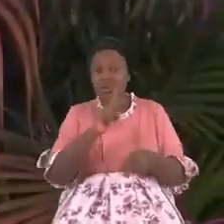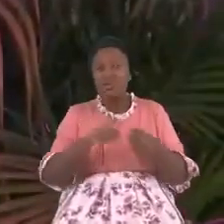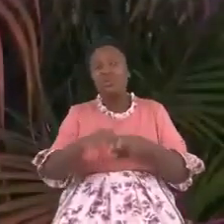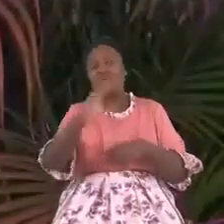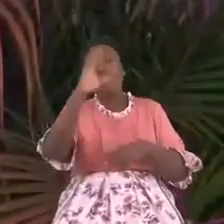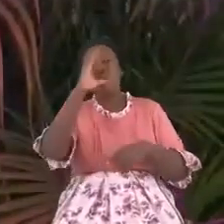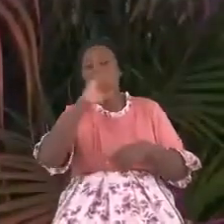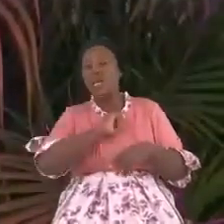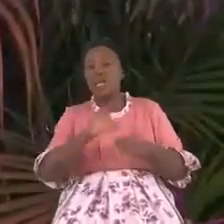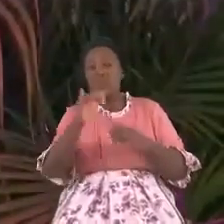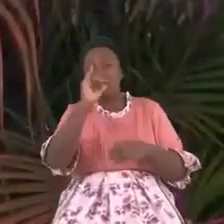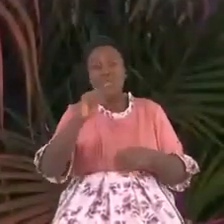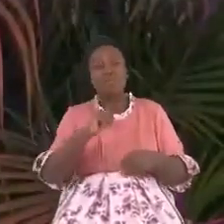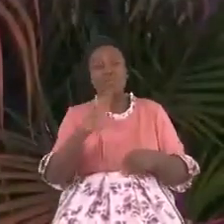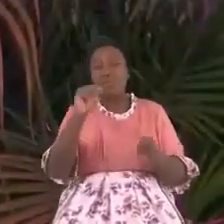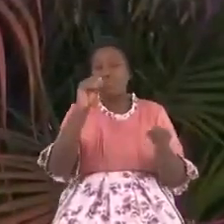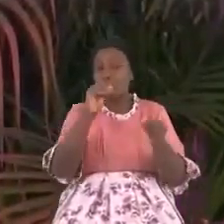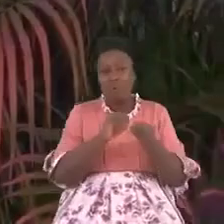aṅụkwa m ọzọ.